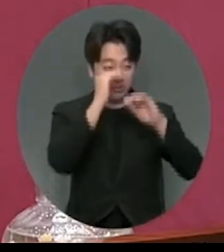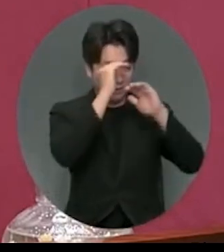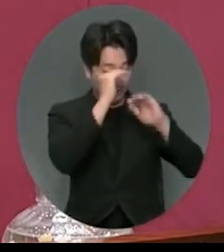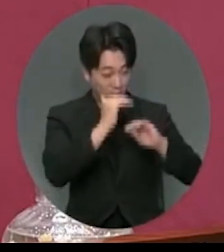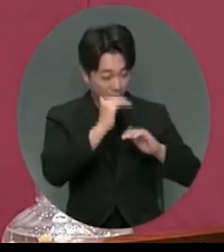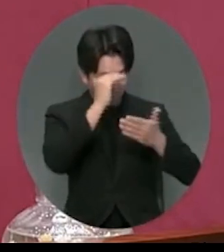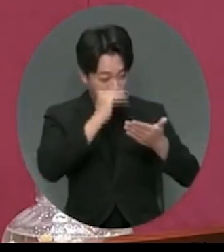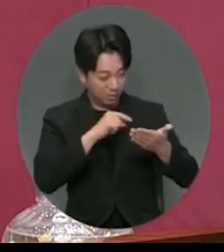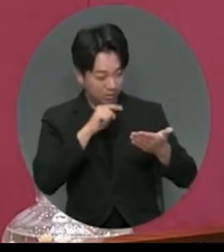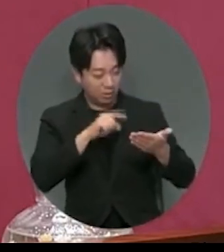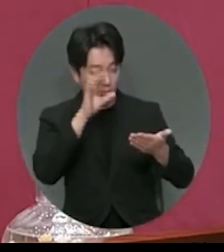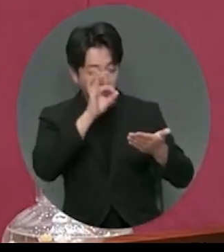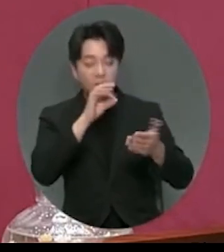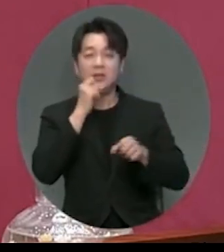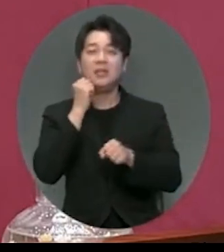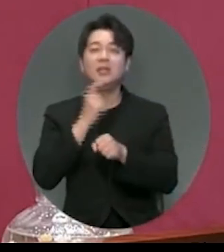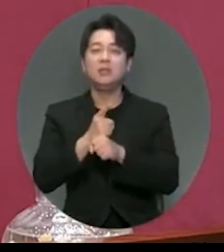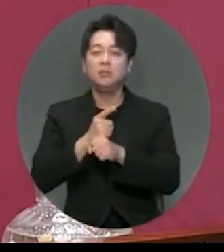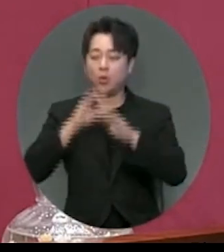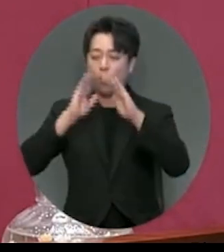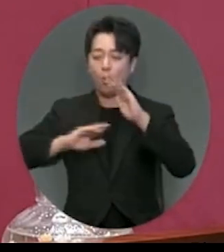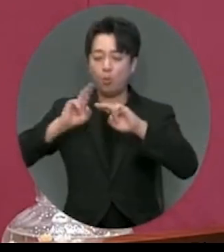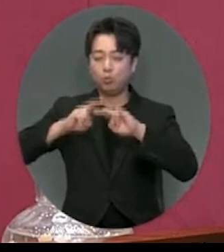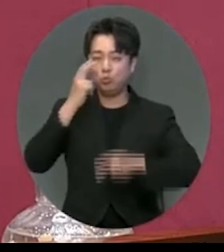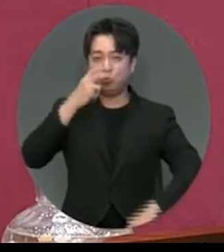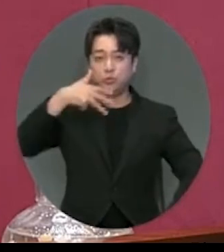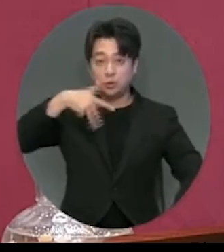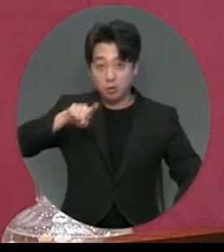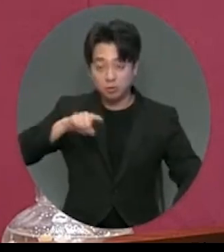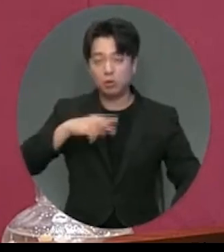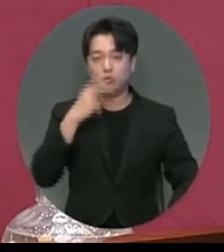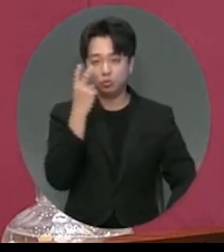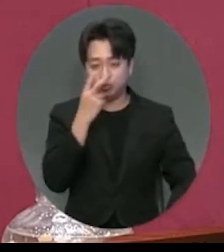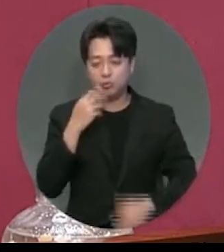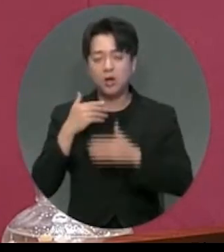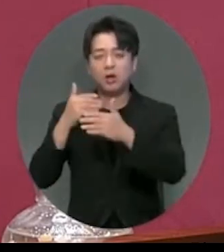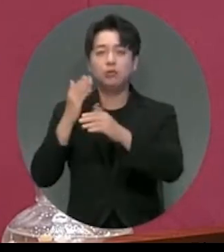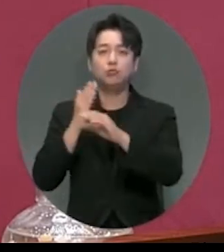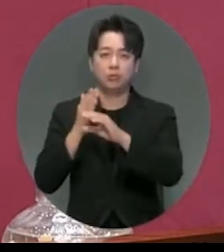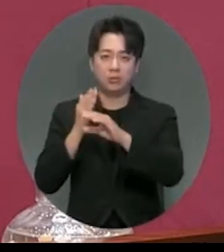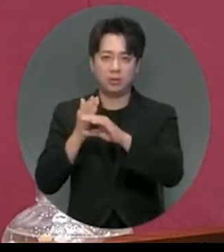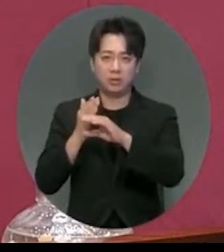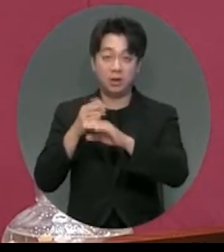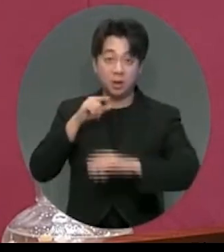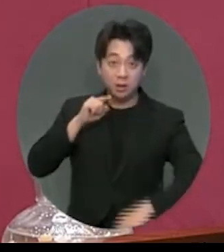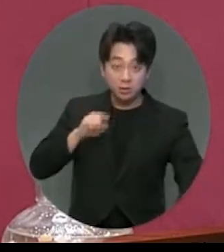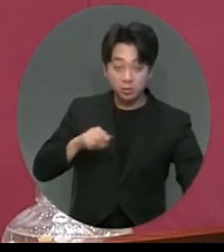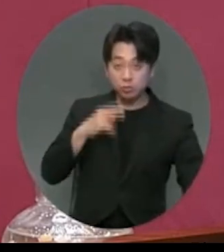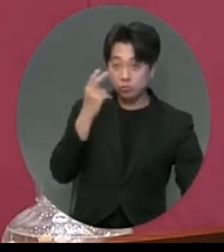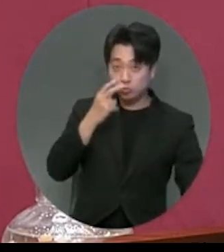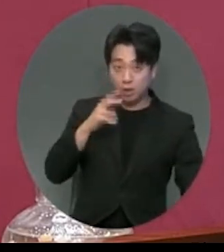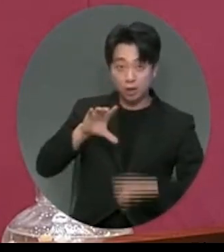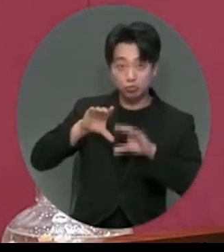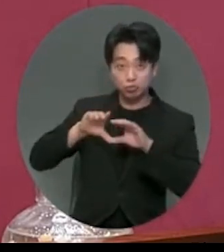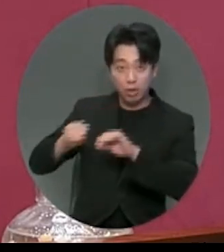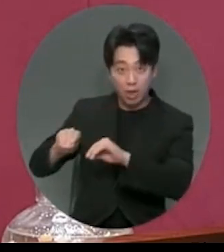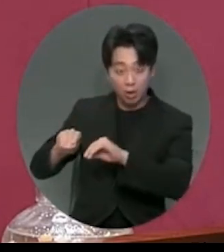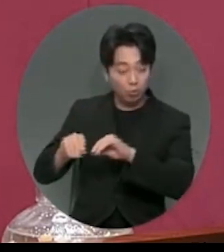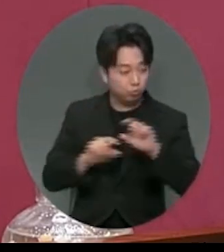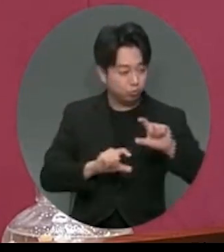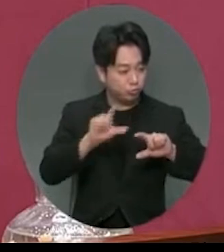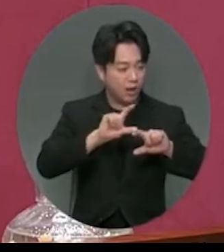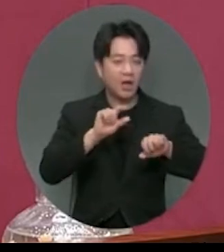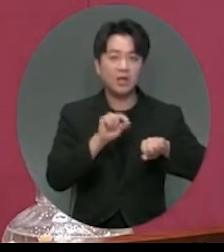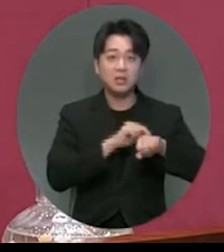검찰과 공수처에서 수사가 진행 중이고, 진행 중인 사건을 중지하고 새로 특검해서 이것을 진행한다고 하는